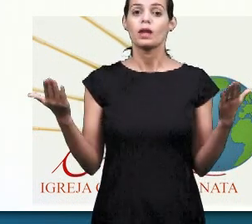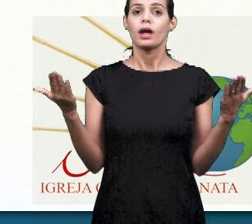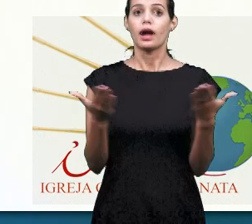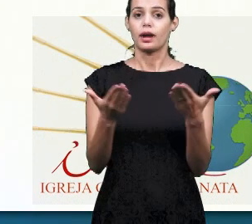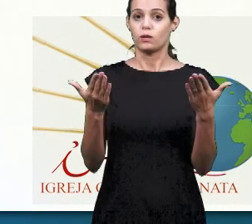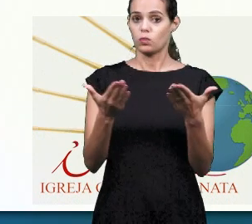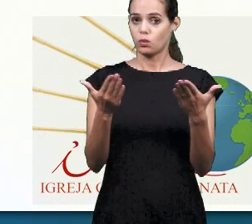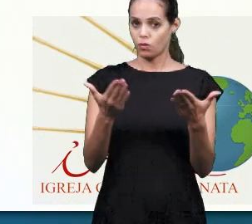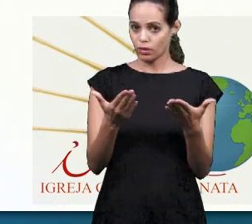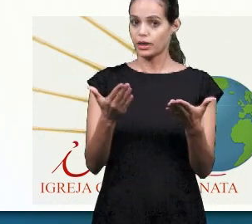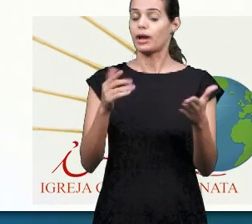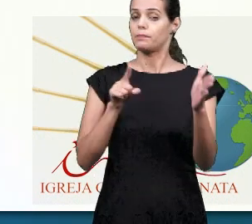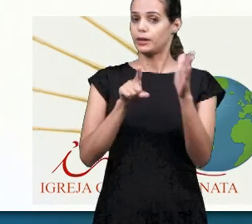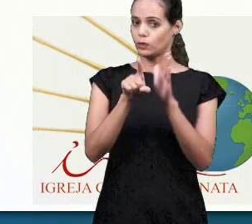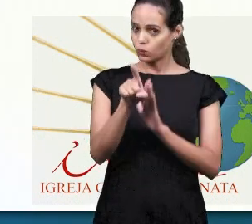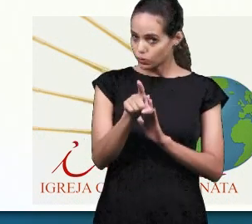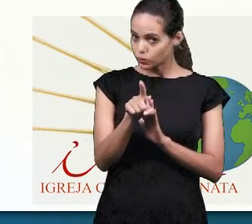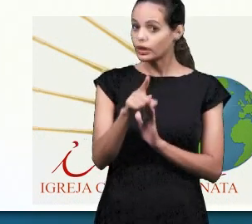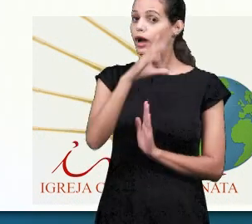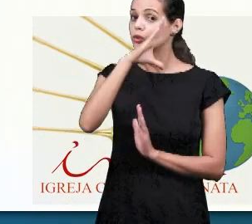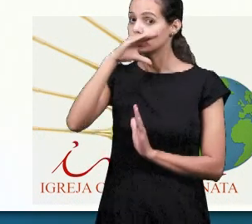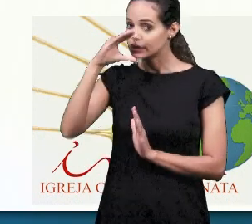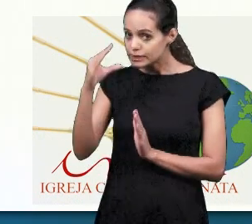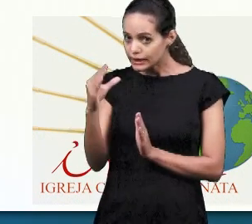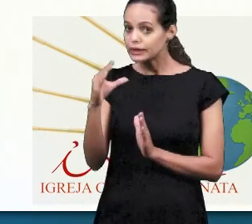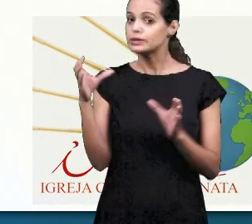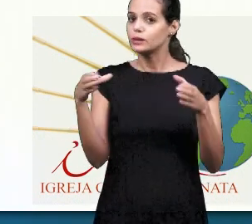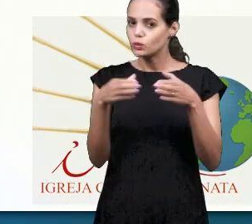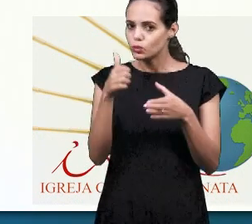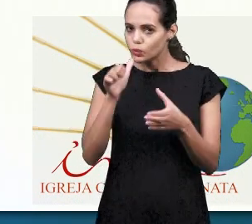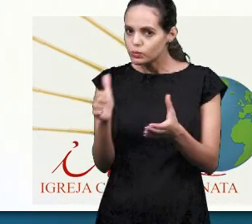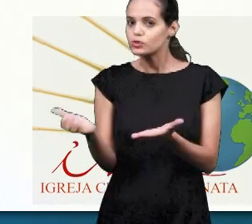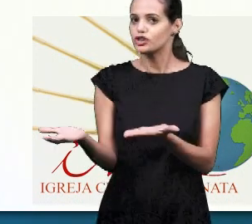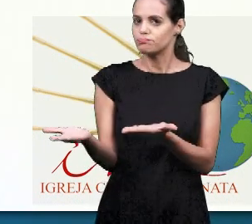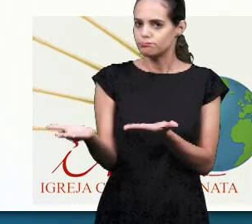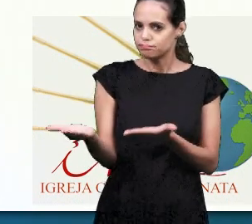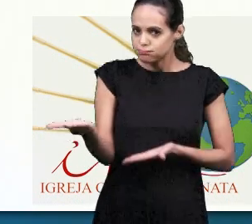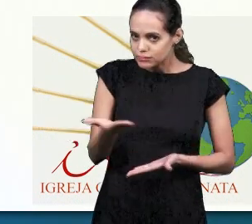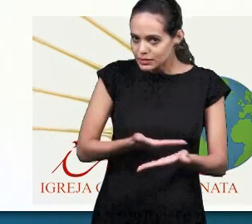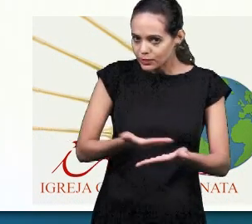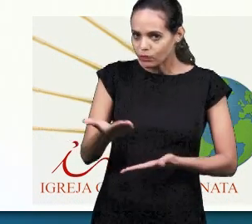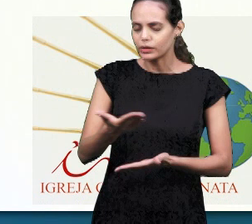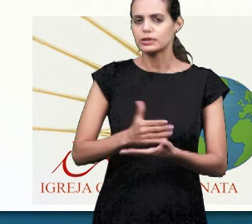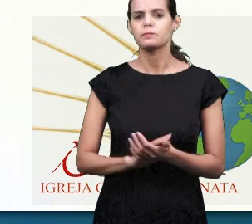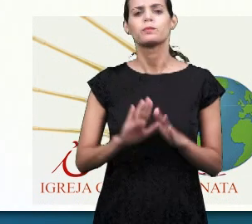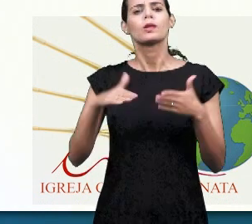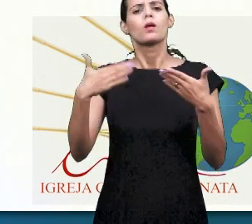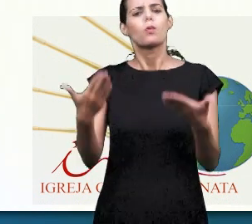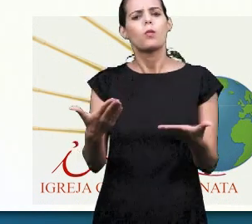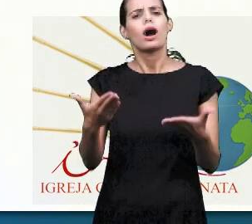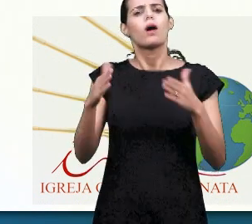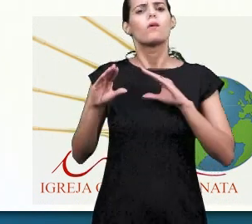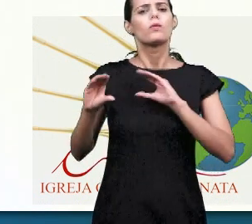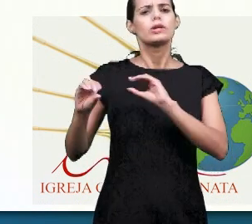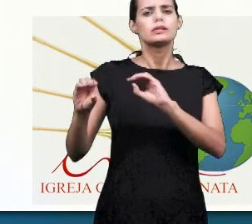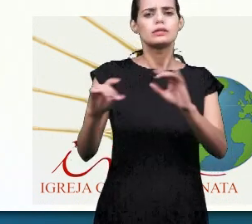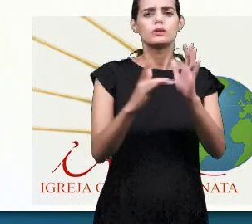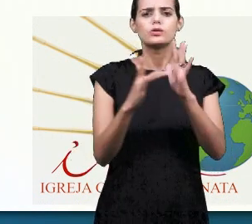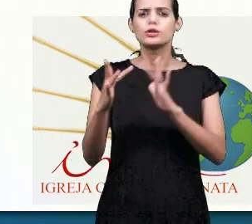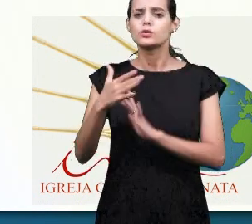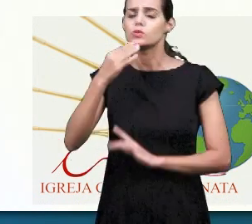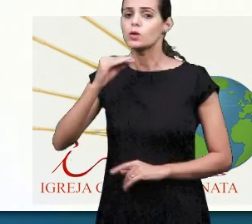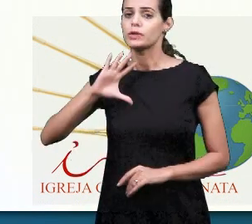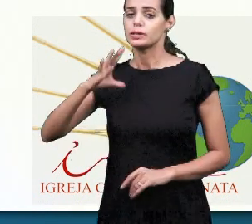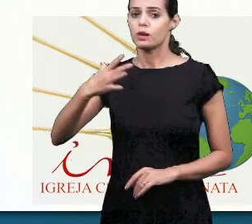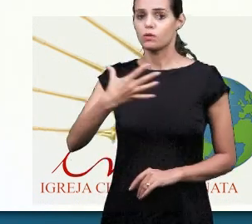dans le verset 4, il existe une parole implicite liée à la préscience et l'élection du Père dans le projet